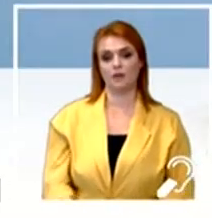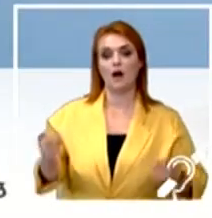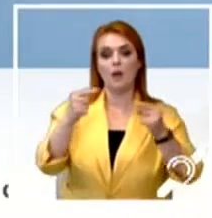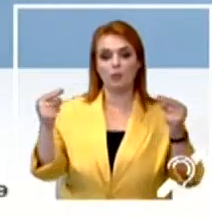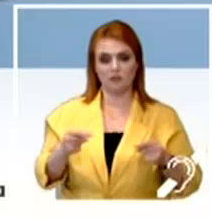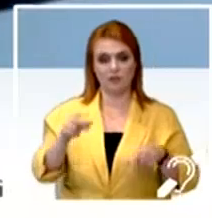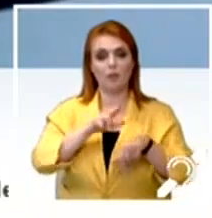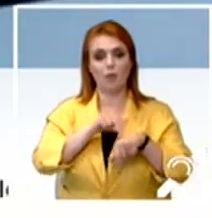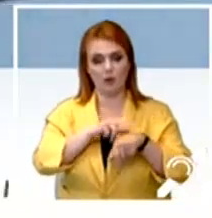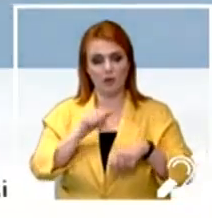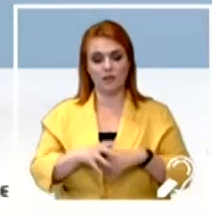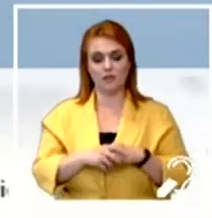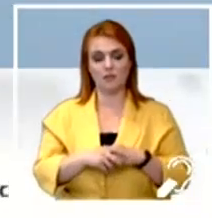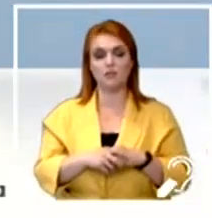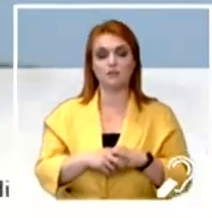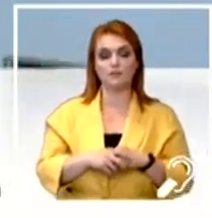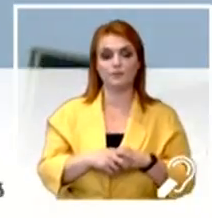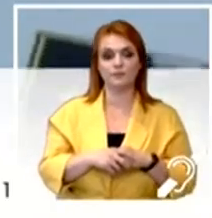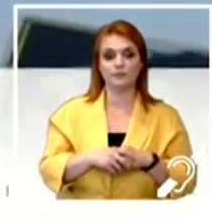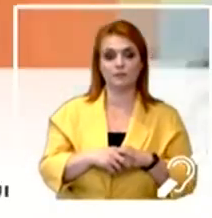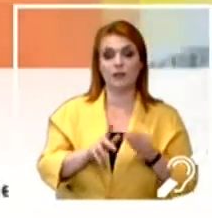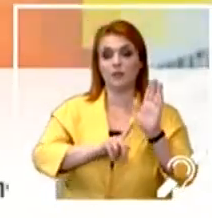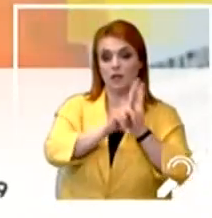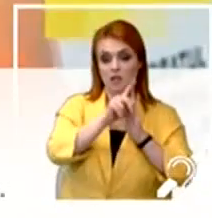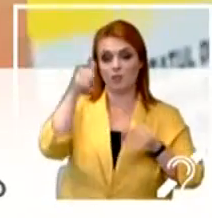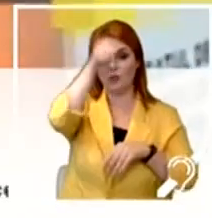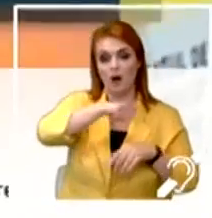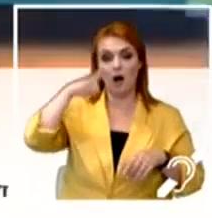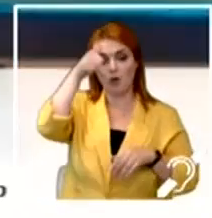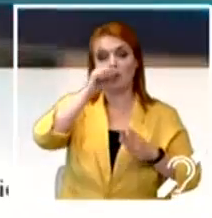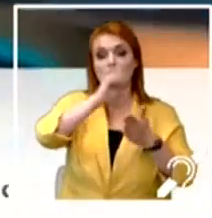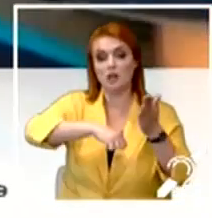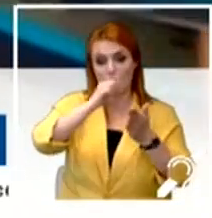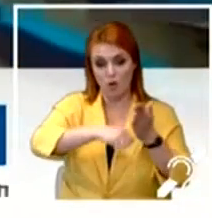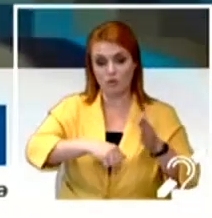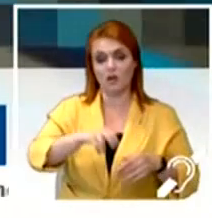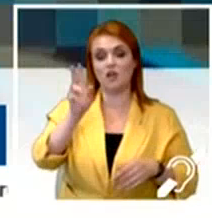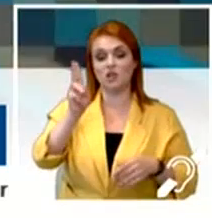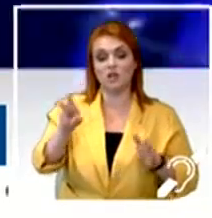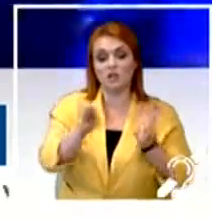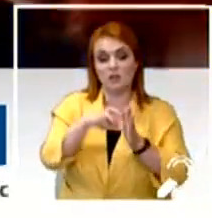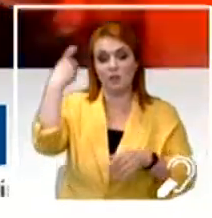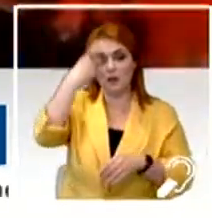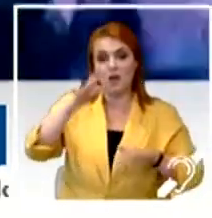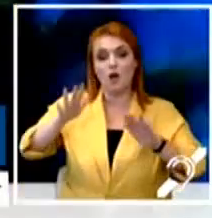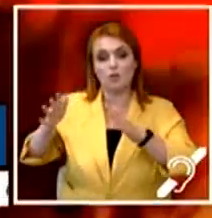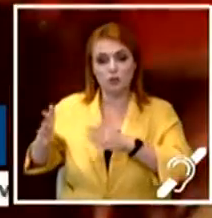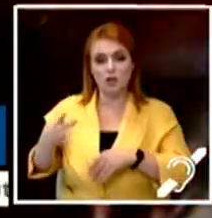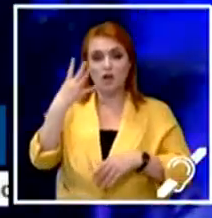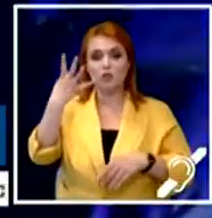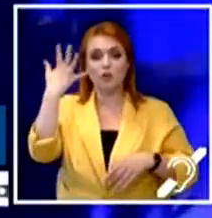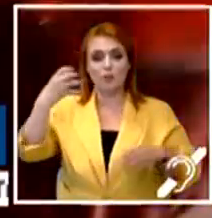Potrivit Inspectoratului Național de Securitate Publică, de la începutul anului, din cauza șoferilor beți, s-au produs